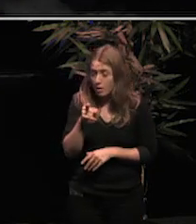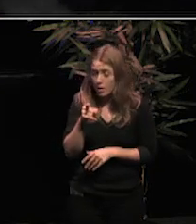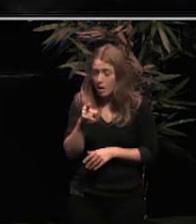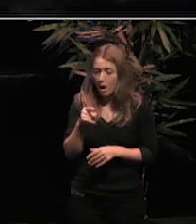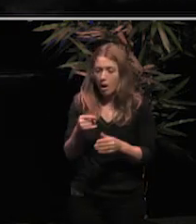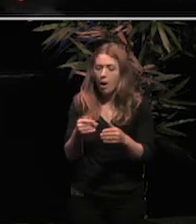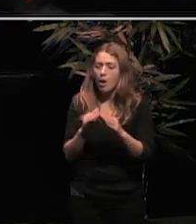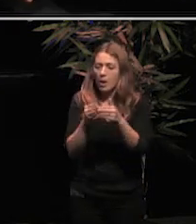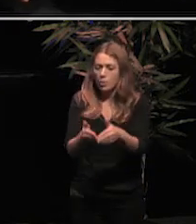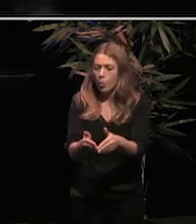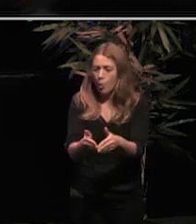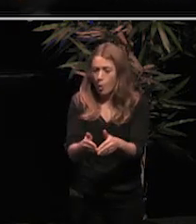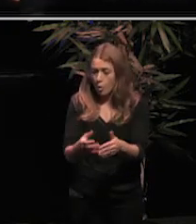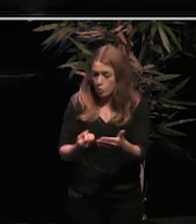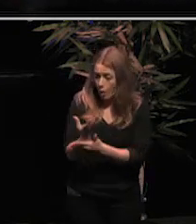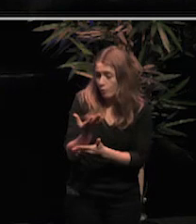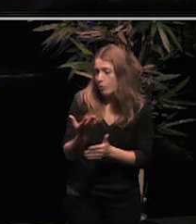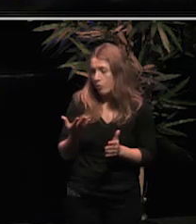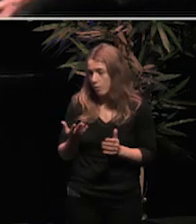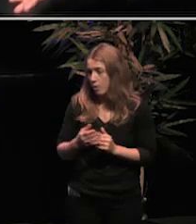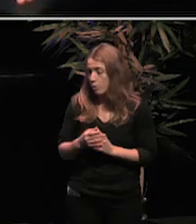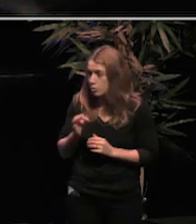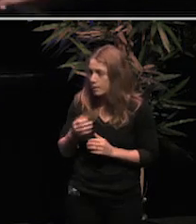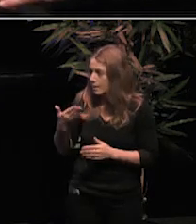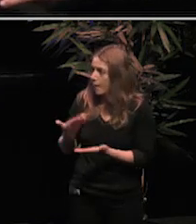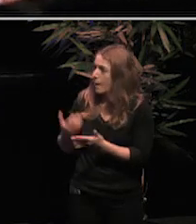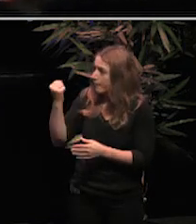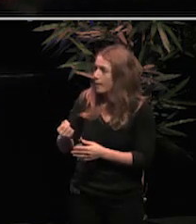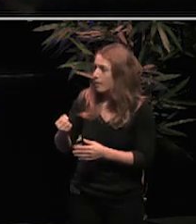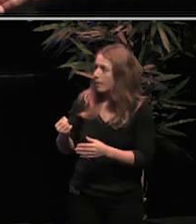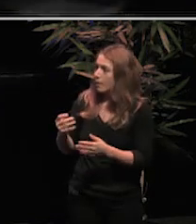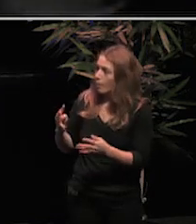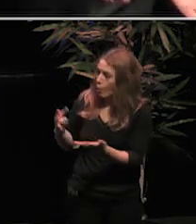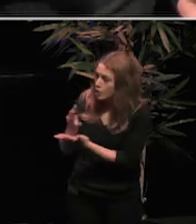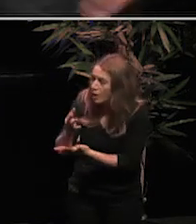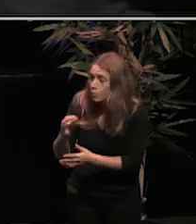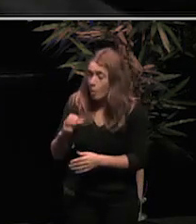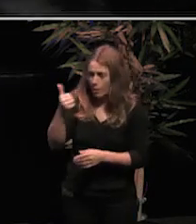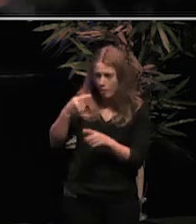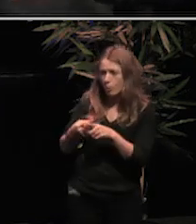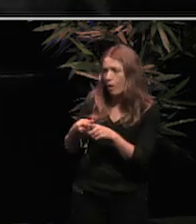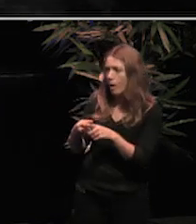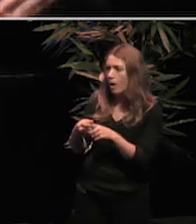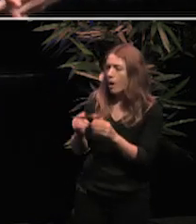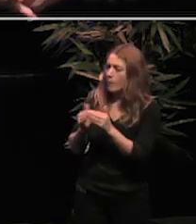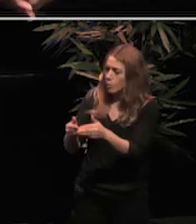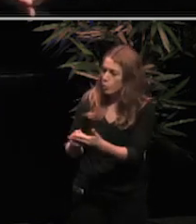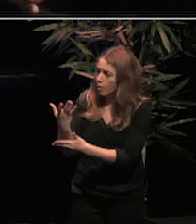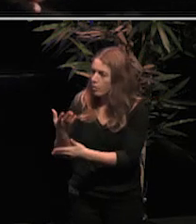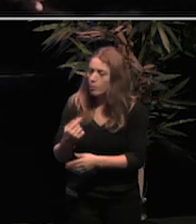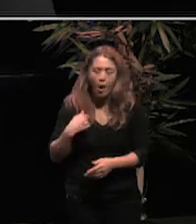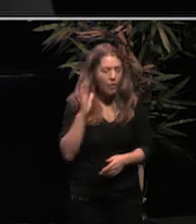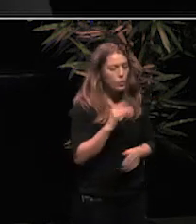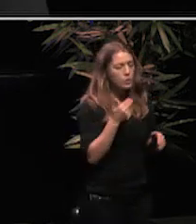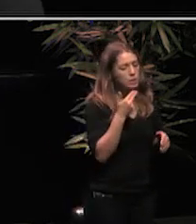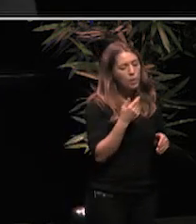qu'on construit donc un bateau neuf et voilà, ça va être la première fois que je pars sur un bateau neuf. J'ai toujours eu les bateaux des autres que j'ai adaptés. Mais voilà,